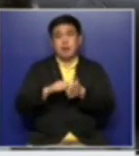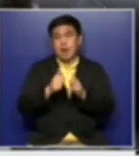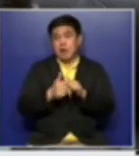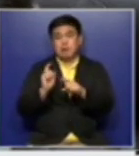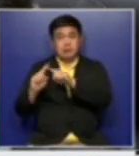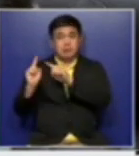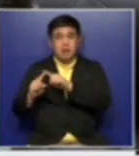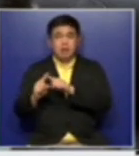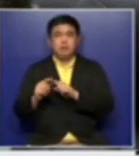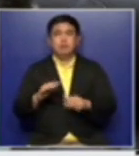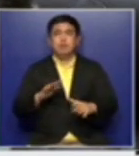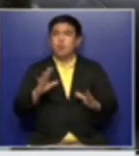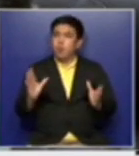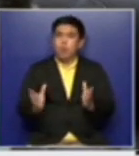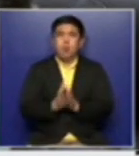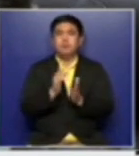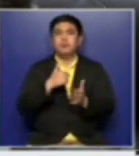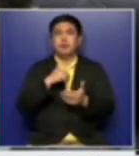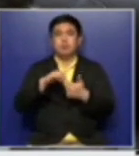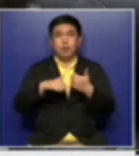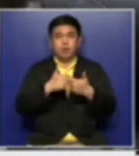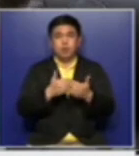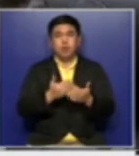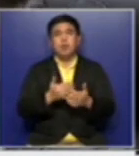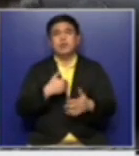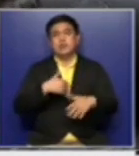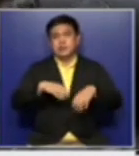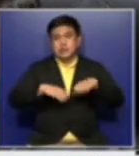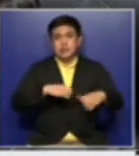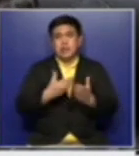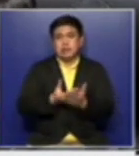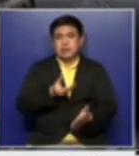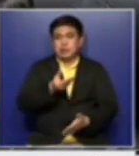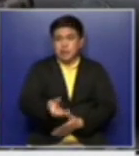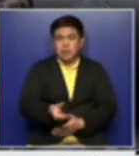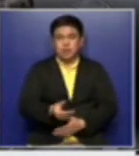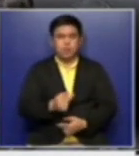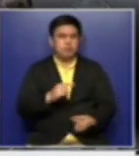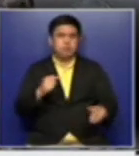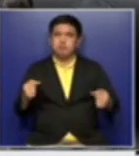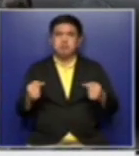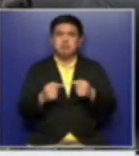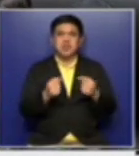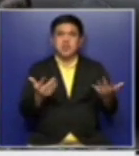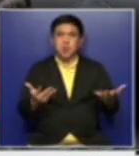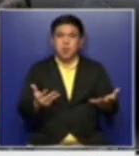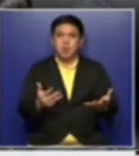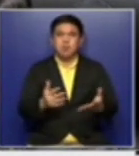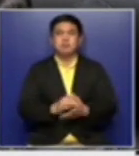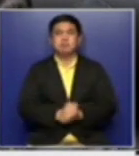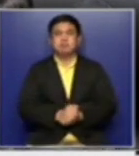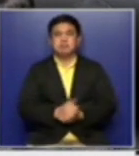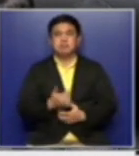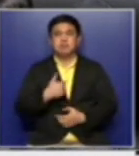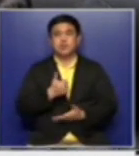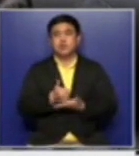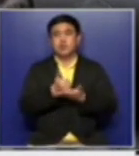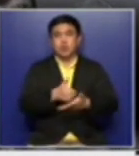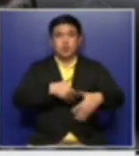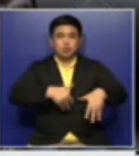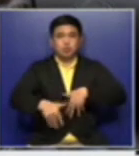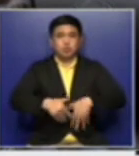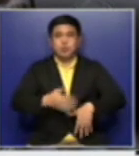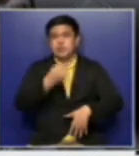างๆเหล่านี้ดูจากการจัดสรรงบประมาณแล้วไม่น่าจะตอบโจทย์ แก้ไขปัญหาให้พี่น้องประชาชนเกษตรกรได้เล